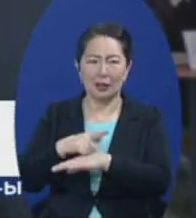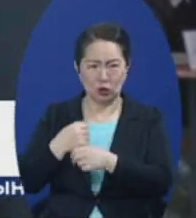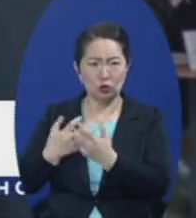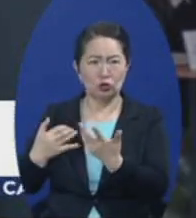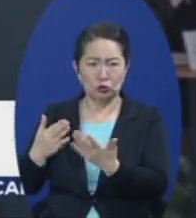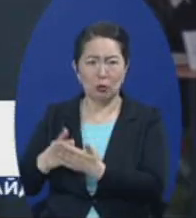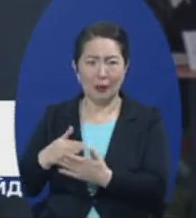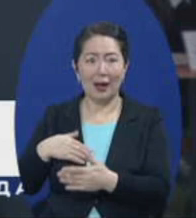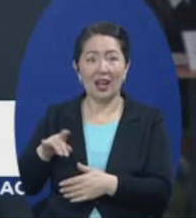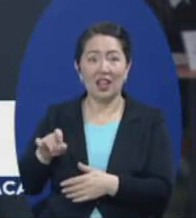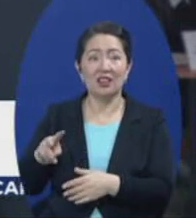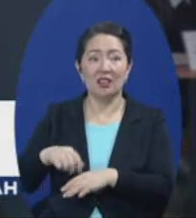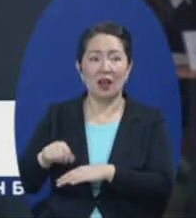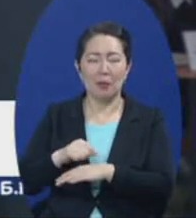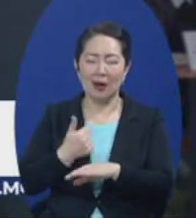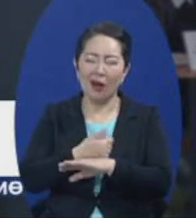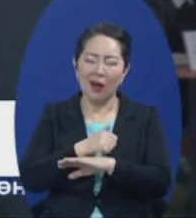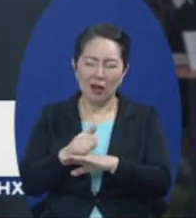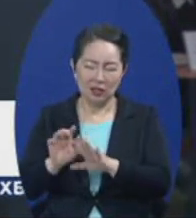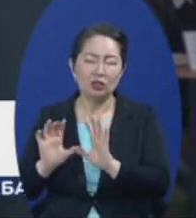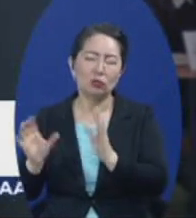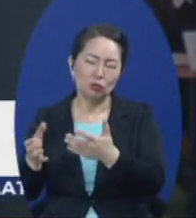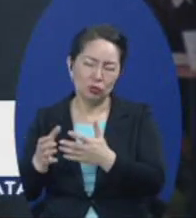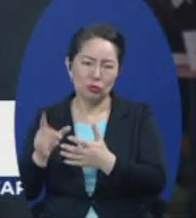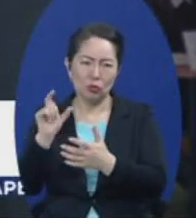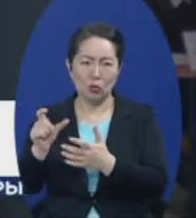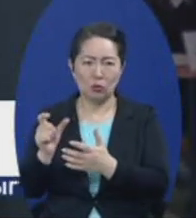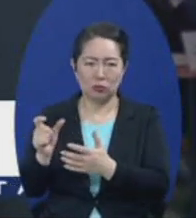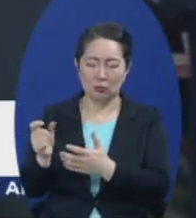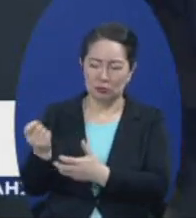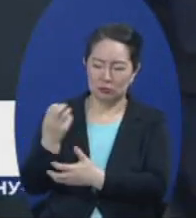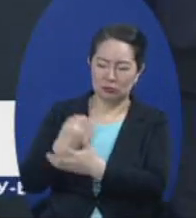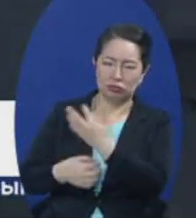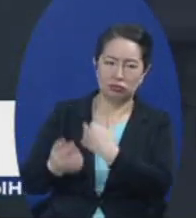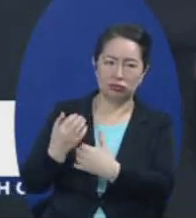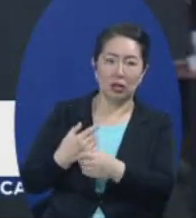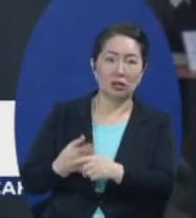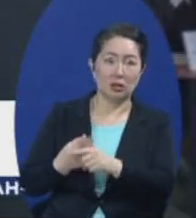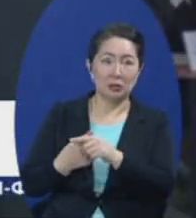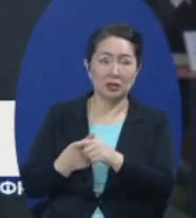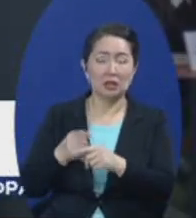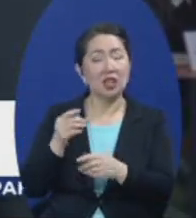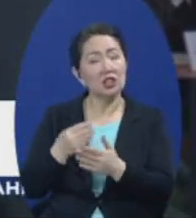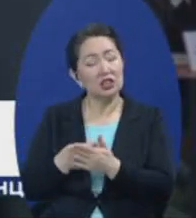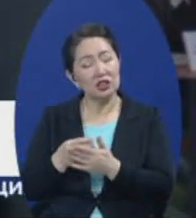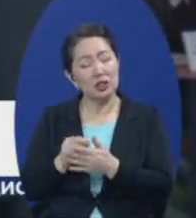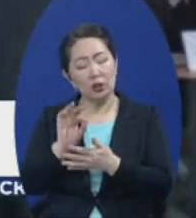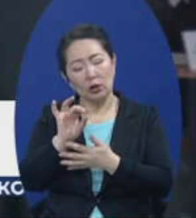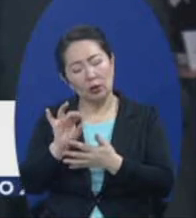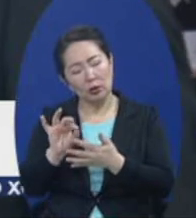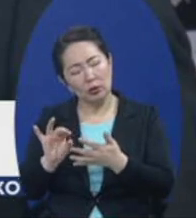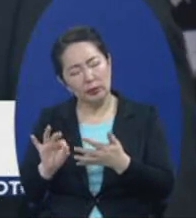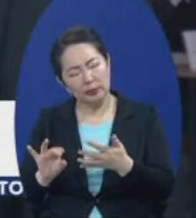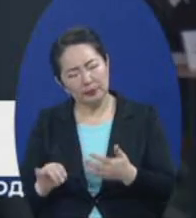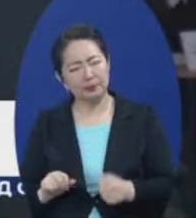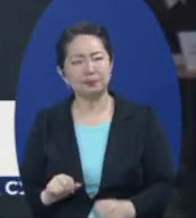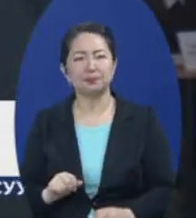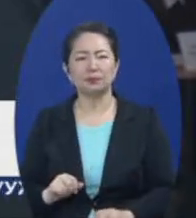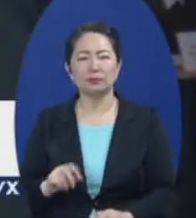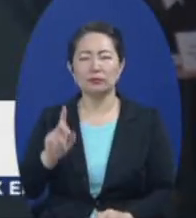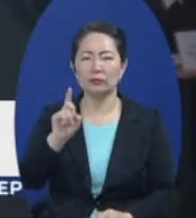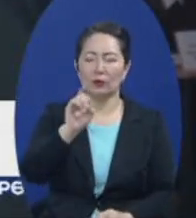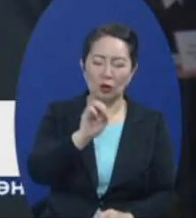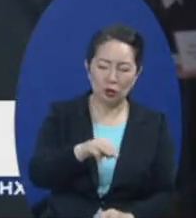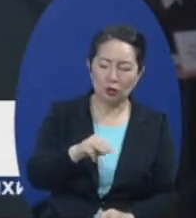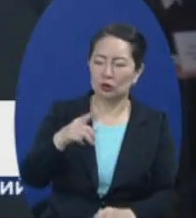ажил жуулчлалын бүс нутаг, за хүн амын төвлөрлийн хувьд ч бас үйл үед нэлээд нэмэгдэж байгаа. Гэх мэтлэнгийн одоо хот хөдөө